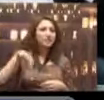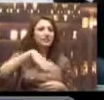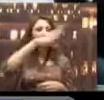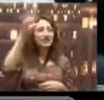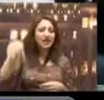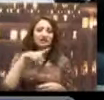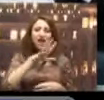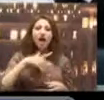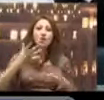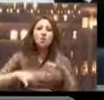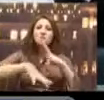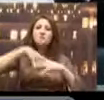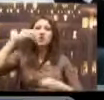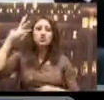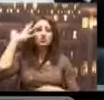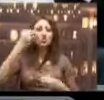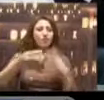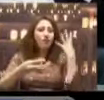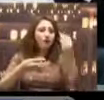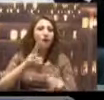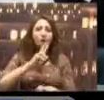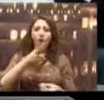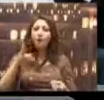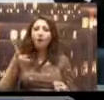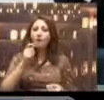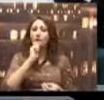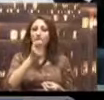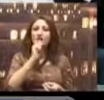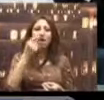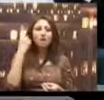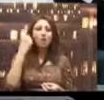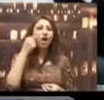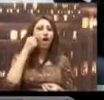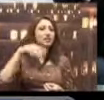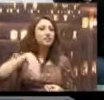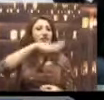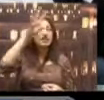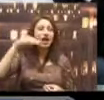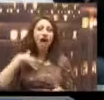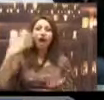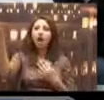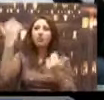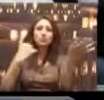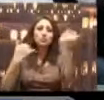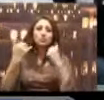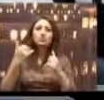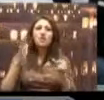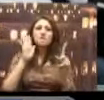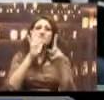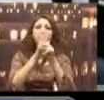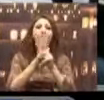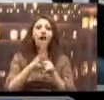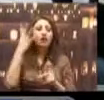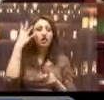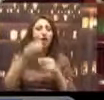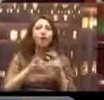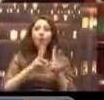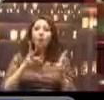الخيري الانساني اللي تحب تدعو الناس النهارده من خلال برنامج واحد من الناس ان هم يقبلوا عليه ويدعموا ويتبرعوا ليه؟